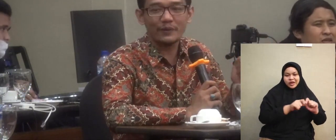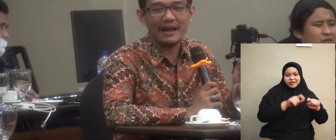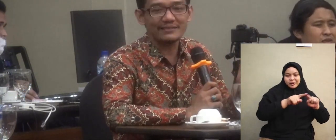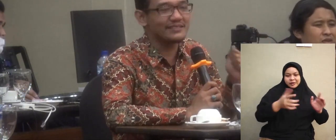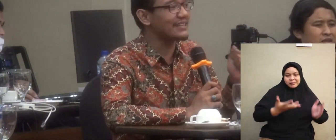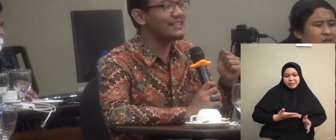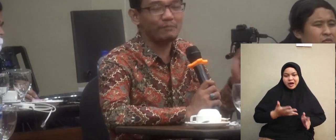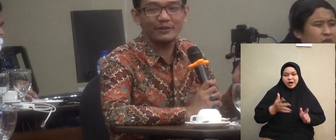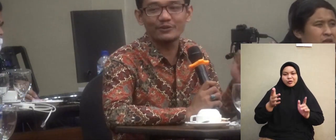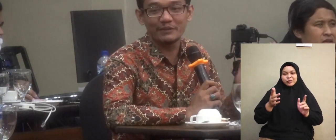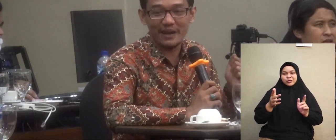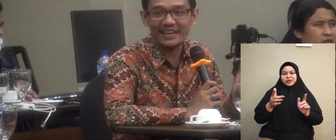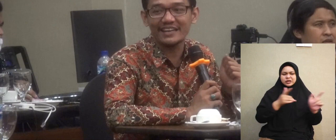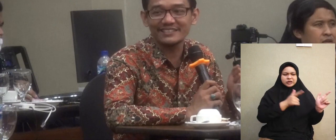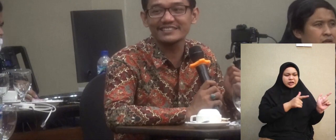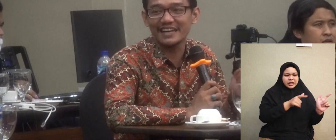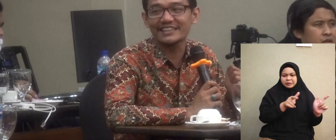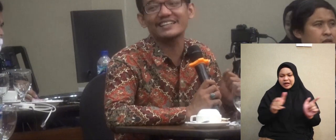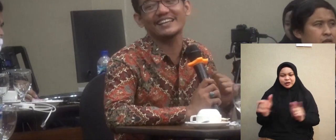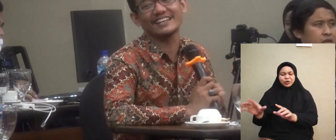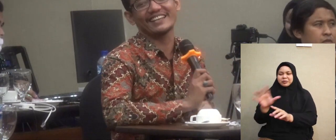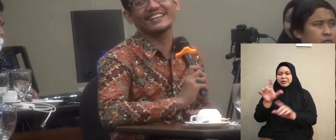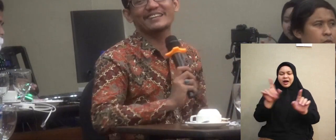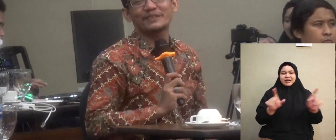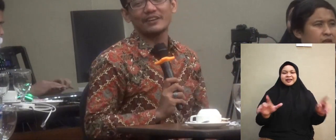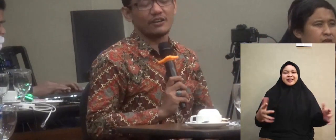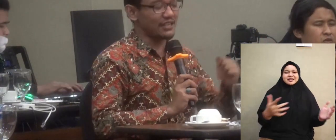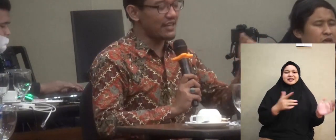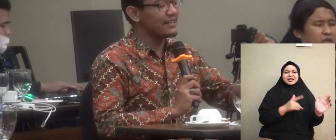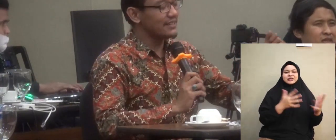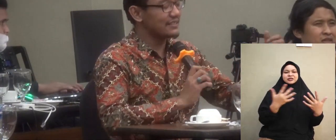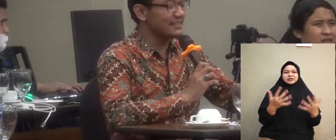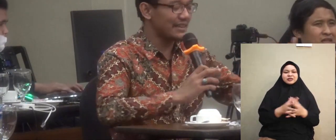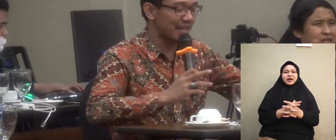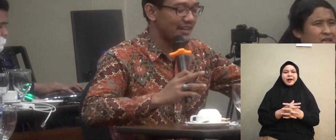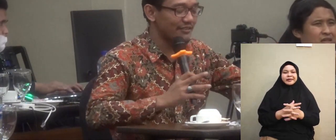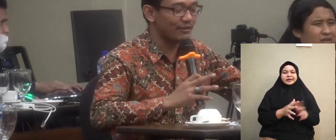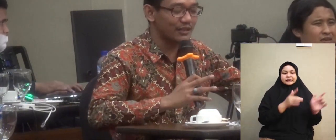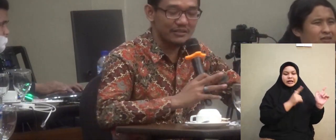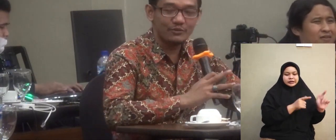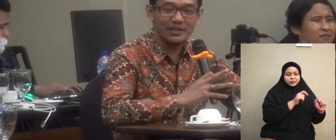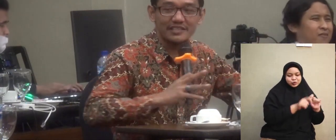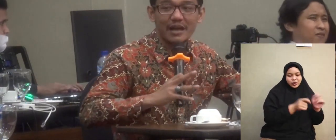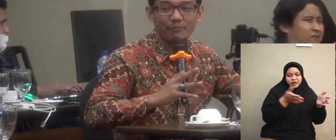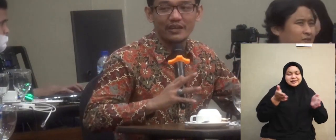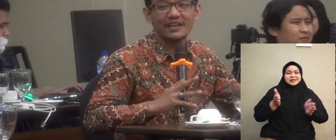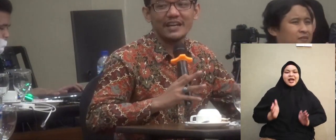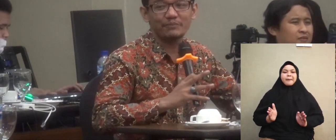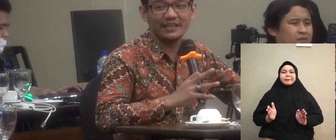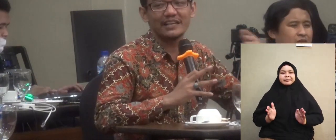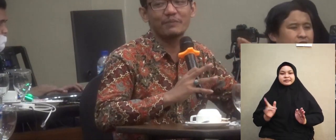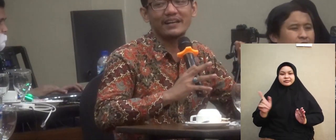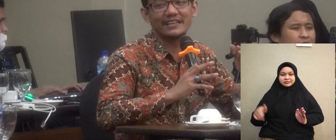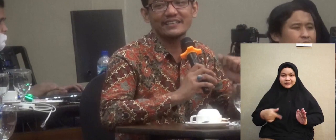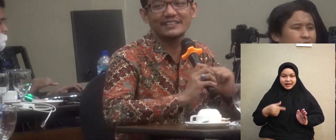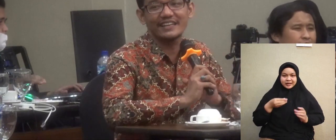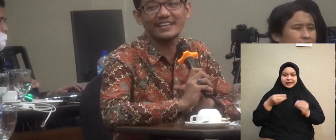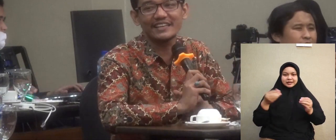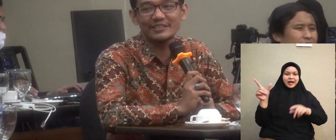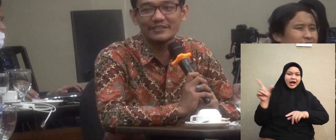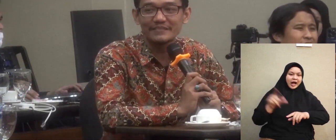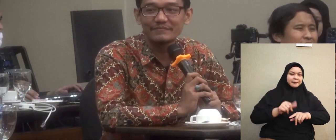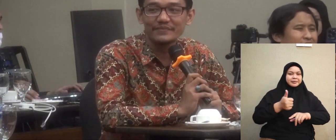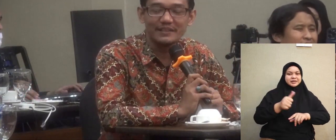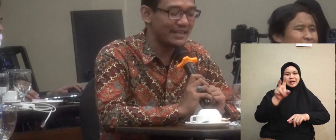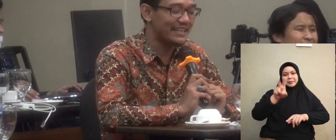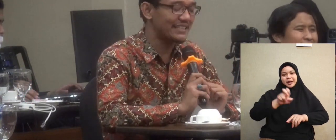mau perang senjatanya bingung di mana ya senjatanya kira-kira begitu harusnya senjata itu ya udah udah siap udah lengkap tinggal dipakai kira-kira